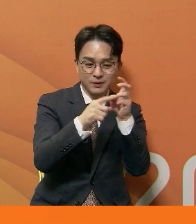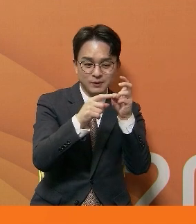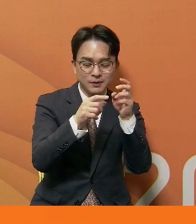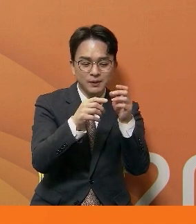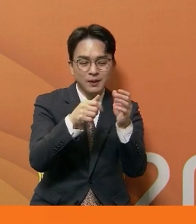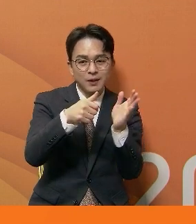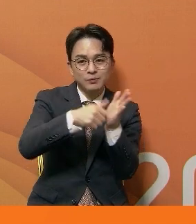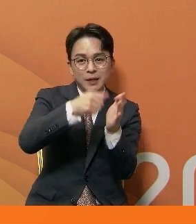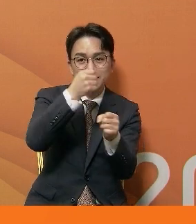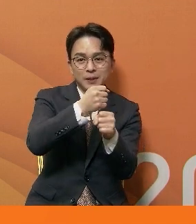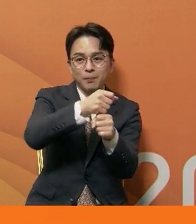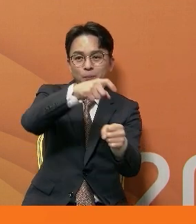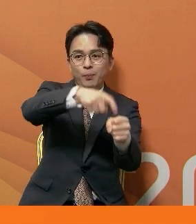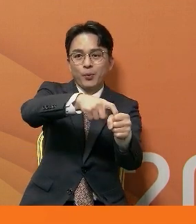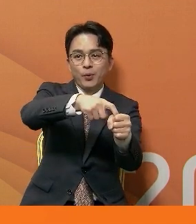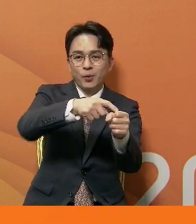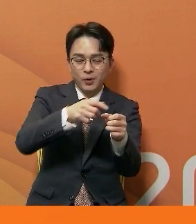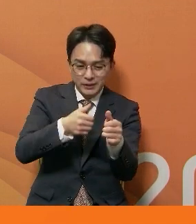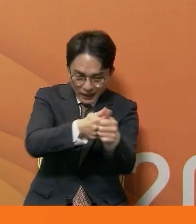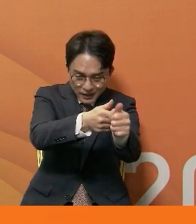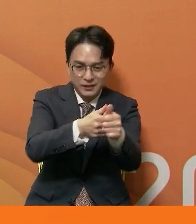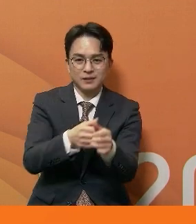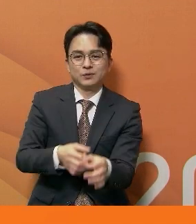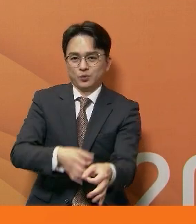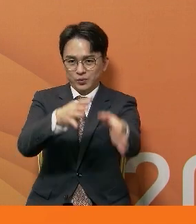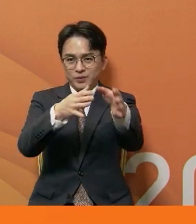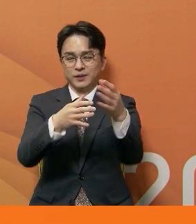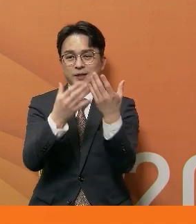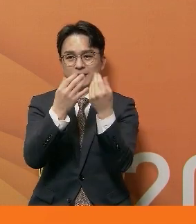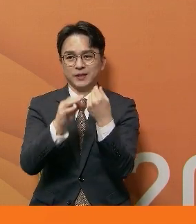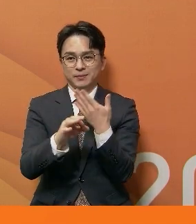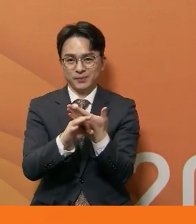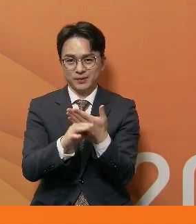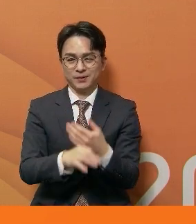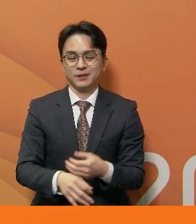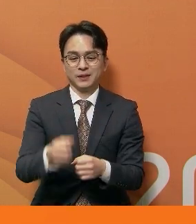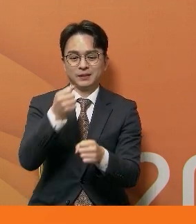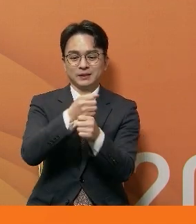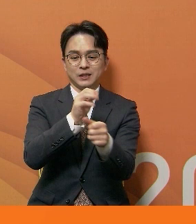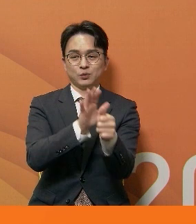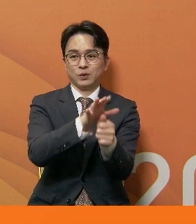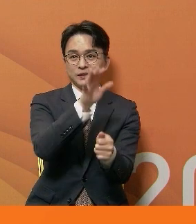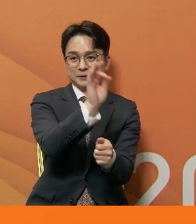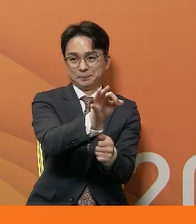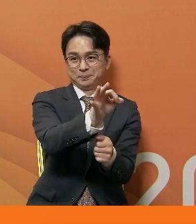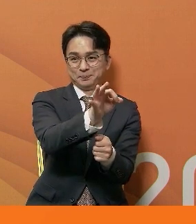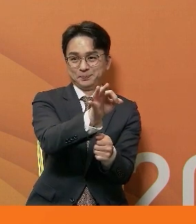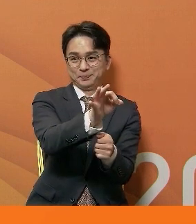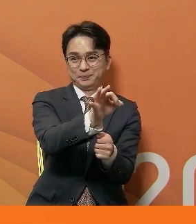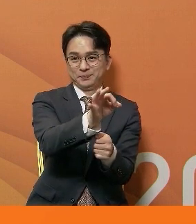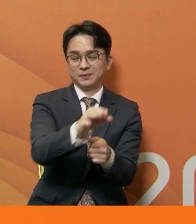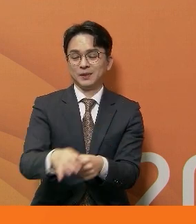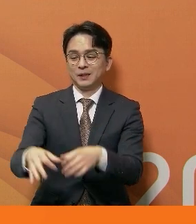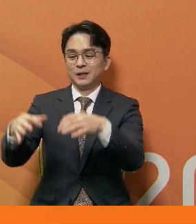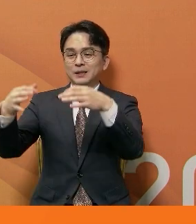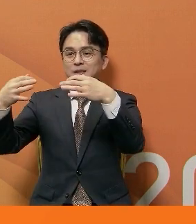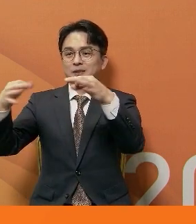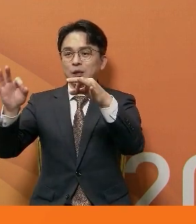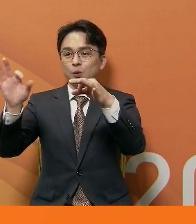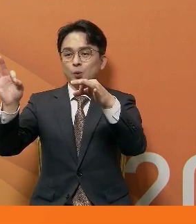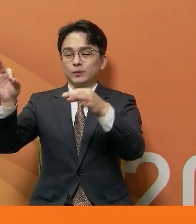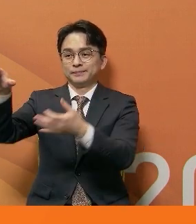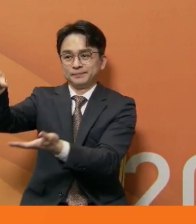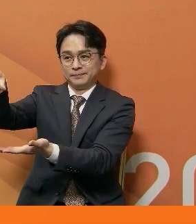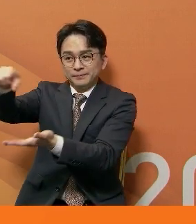합니다 제작지원금의 금융권 융자 자금을 추가로 확보를 해서 그 제작비 조달 규모를 확대하는